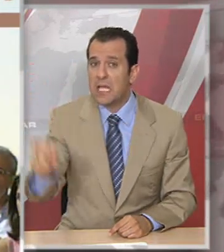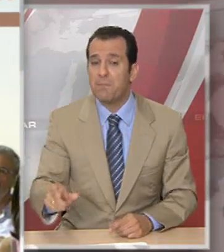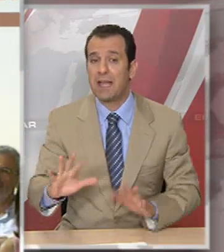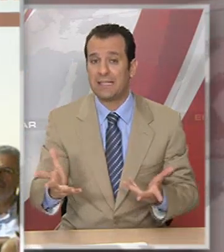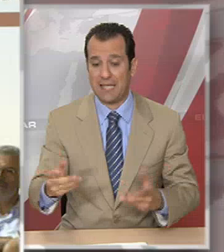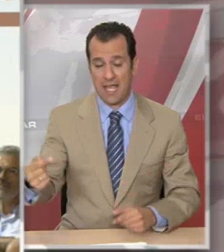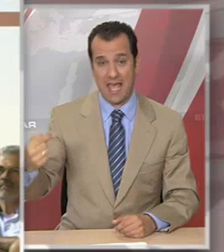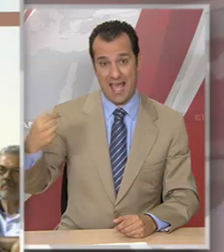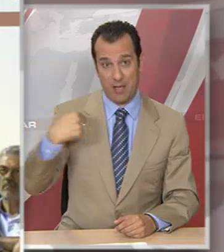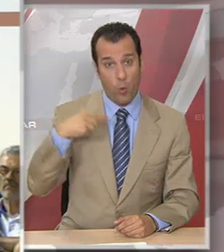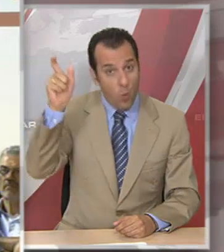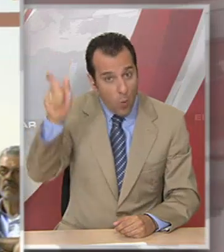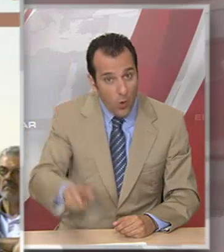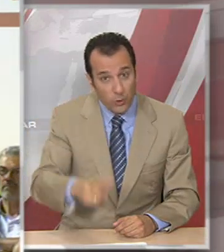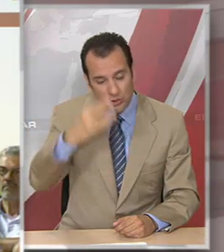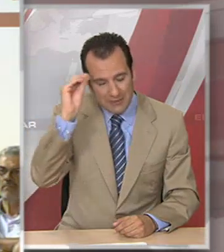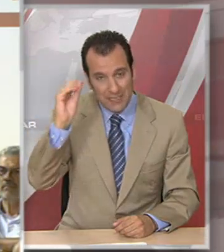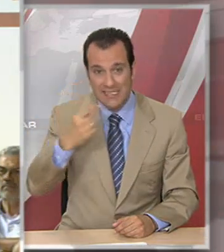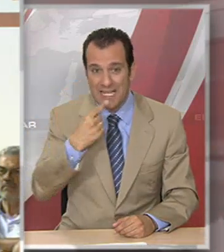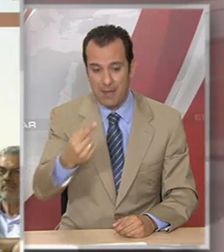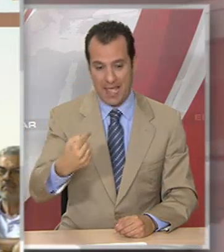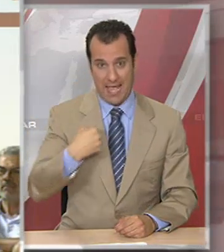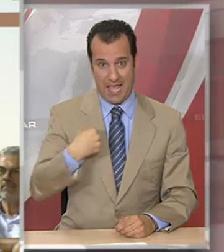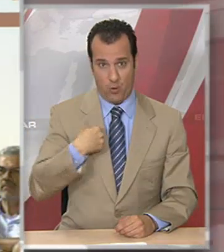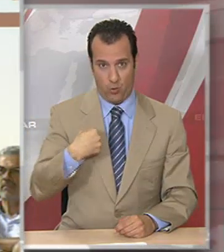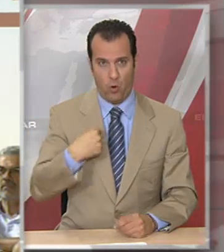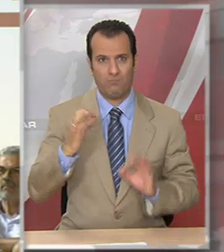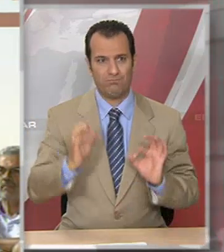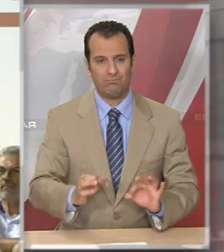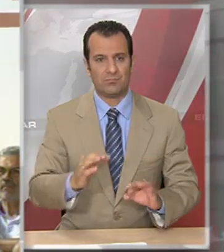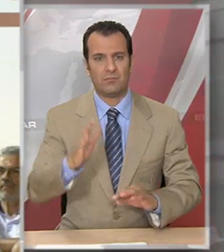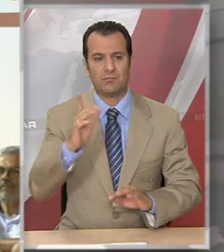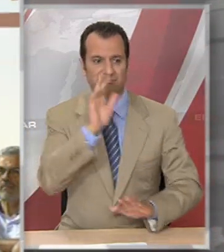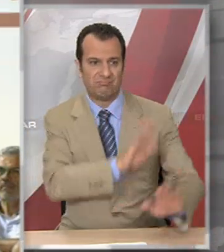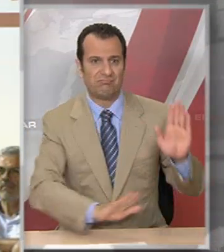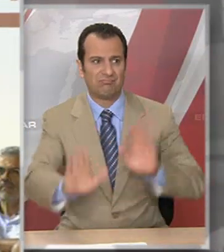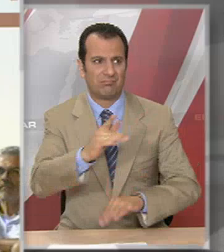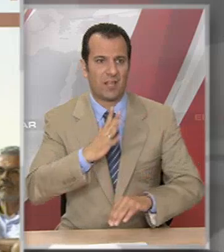ο Αλέξης Τσίπρας ότι ο Θεοδωράκης είναι λαϊκιστής.